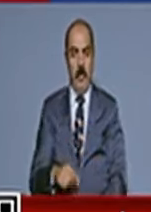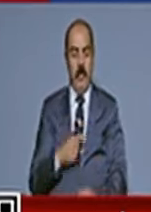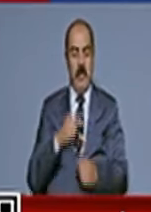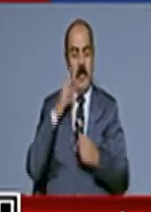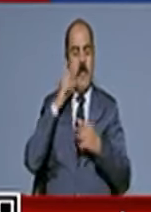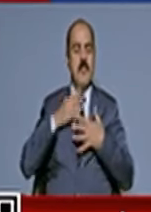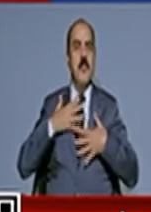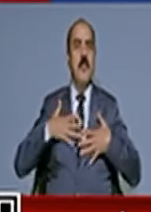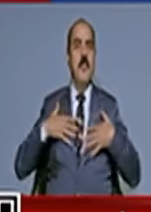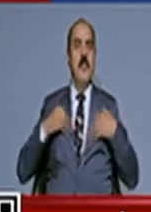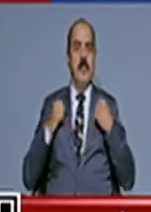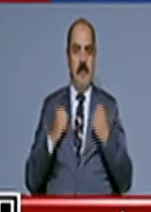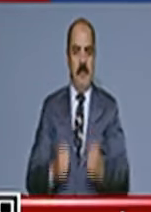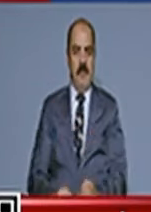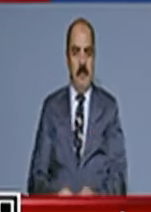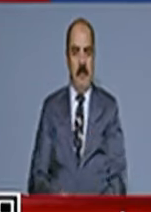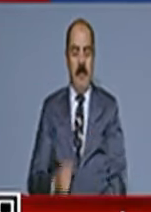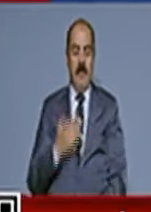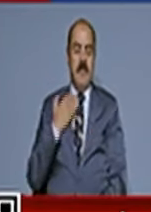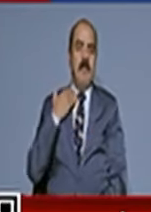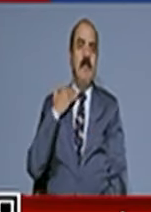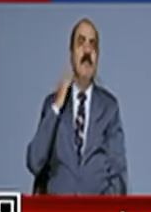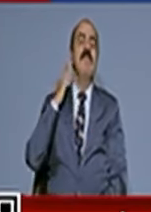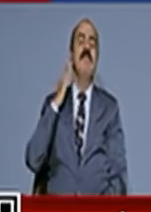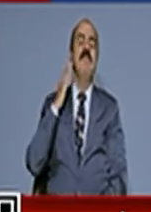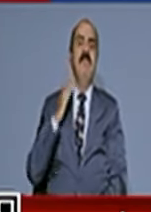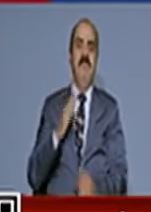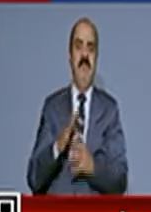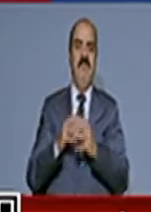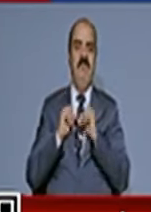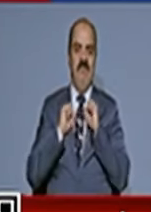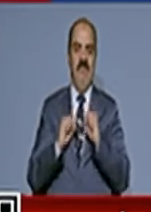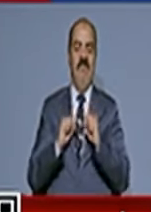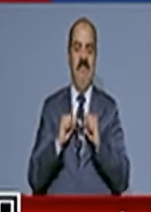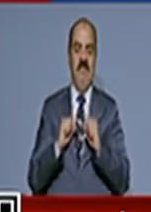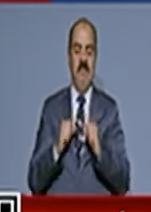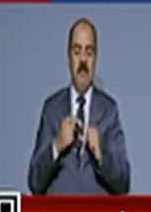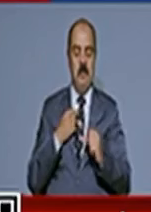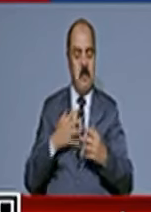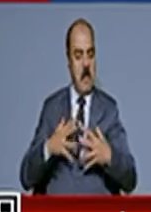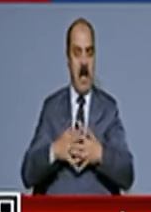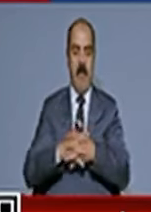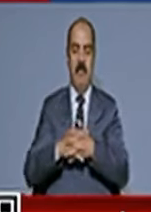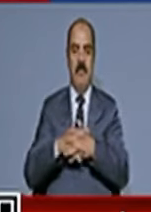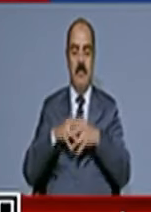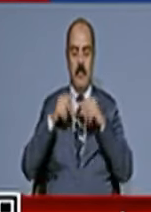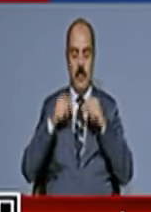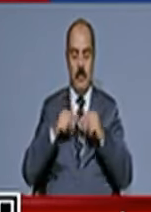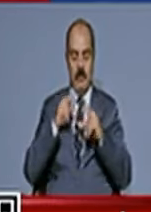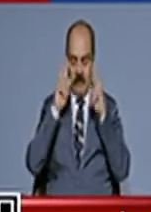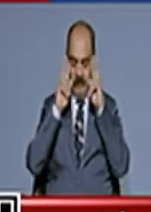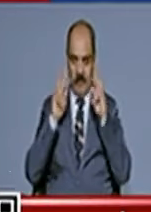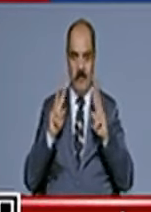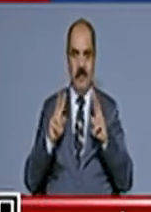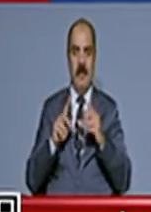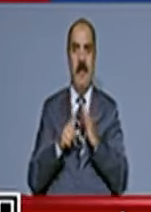سروري وفخري واعتزازي أن أتشارك معكم هذه اللحظة